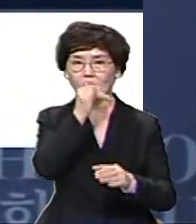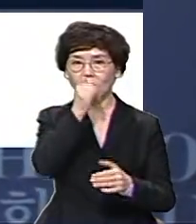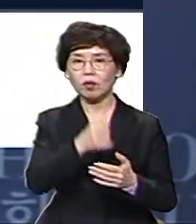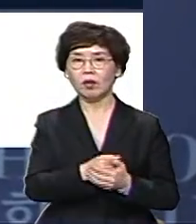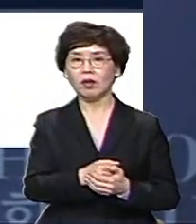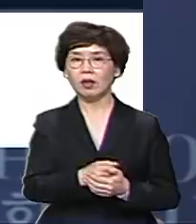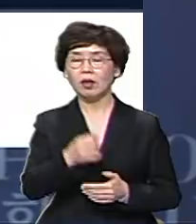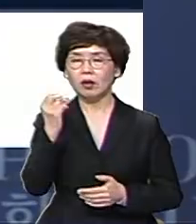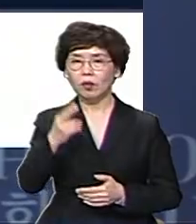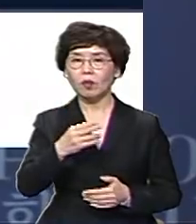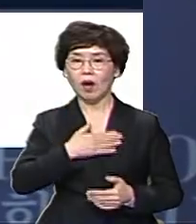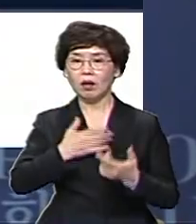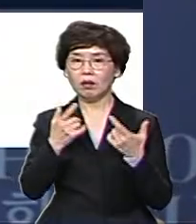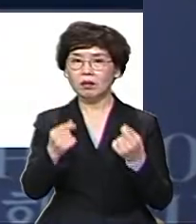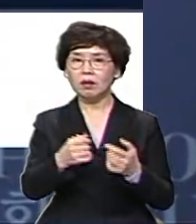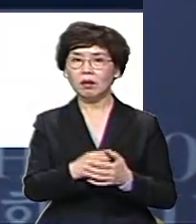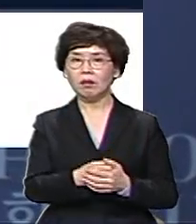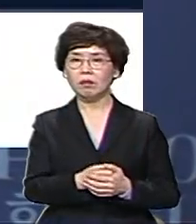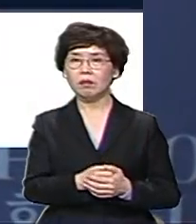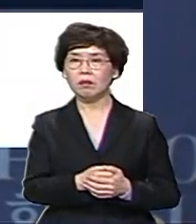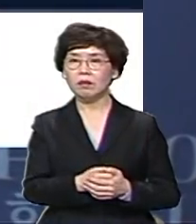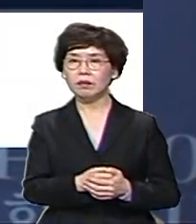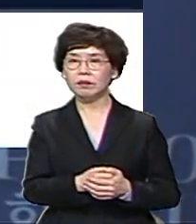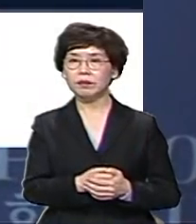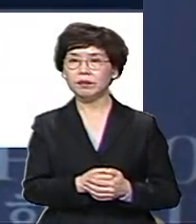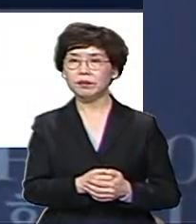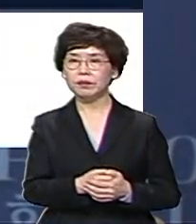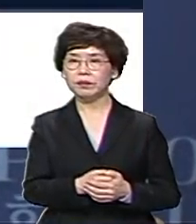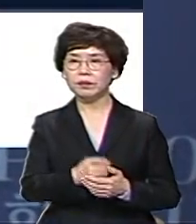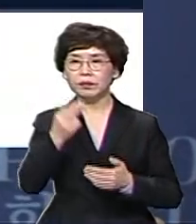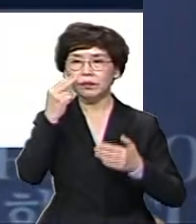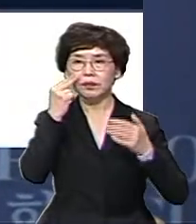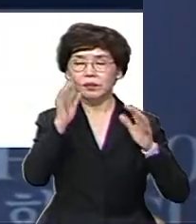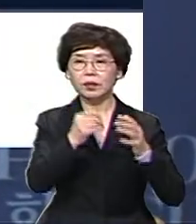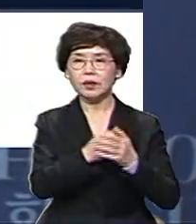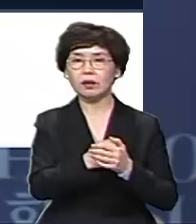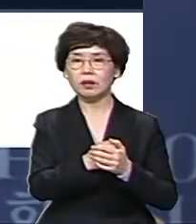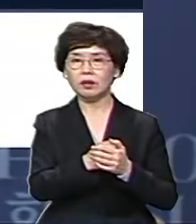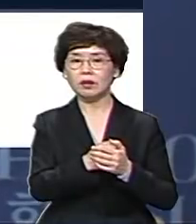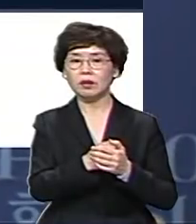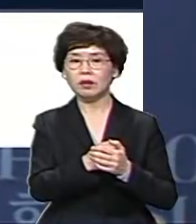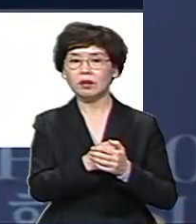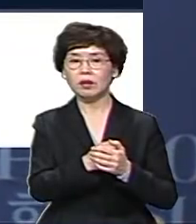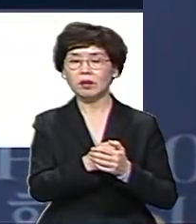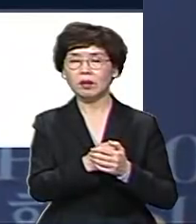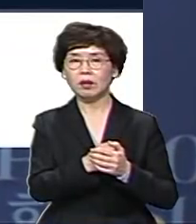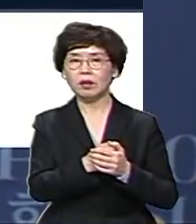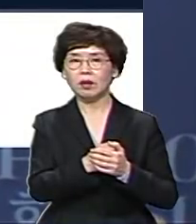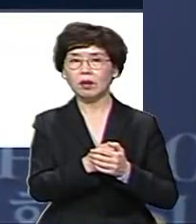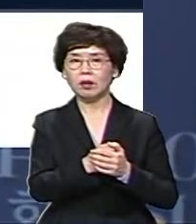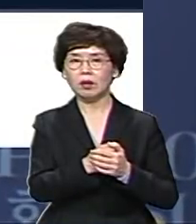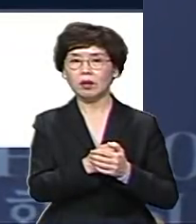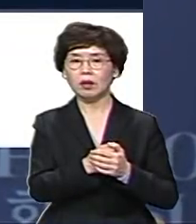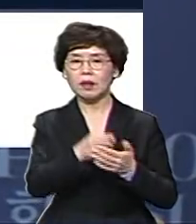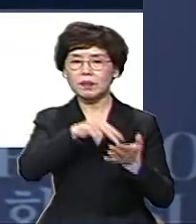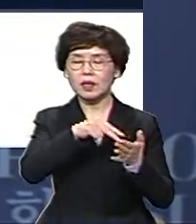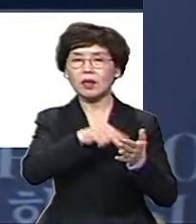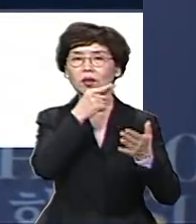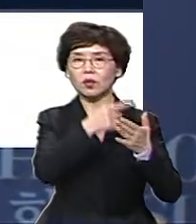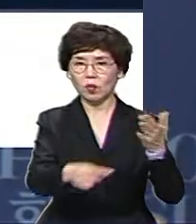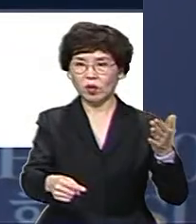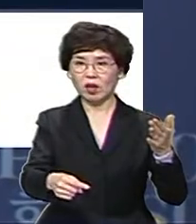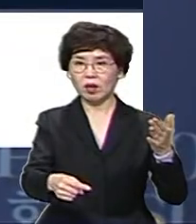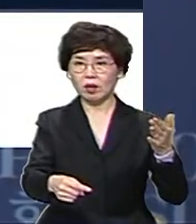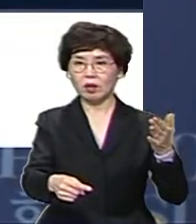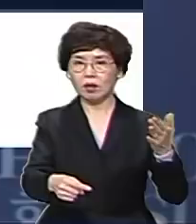베트남과 같은 비슷한 관계가 될 수 있을까요? 예, 그렇습니다. 아주 좋은 관계가 될 수 있습니다. 일본과도